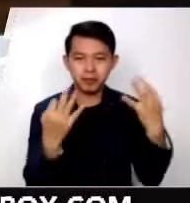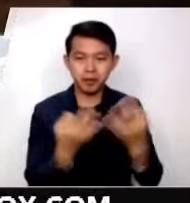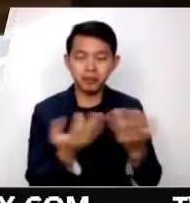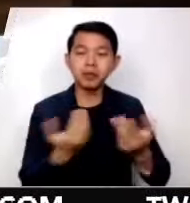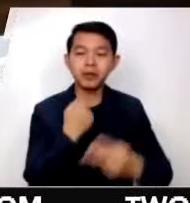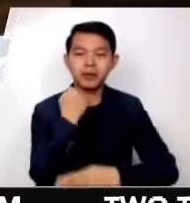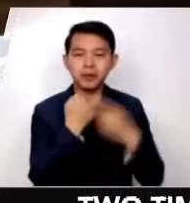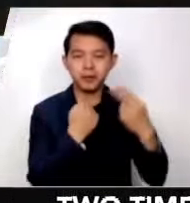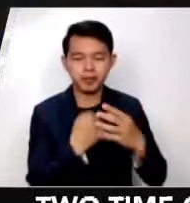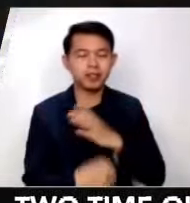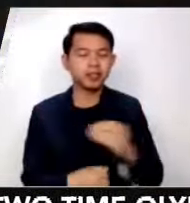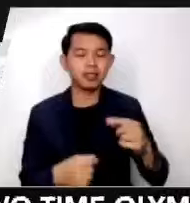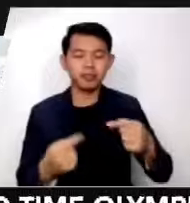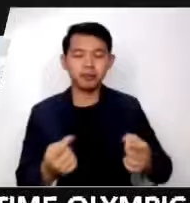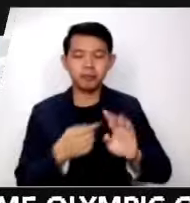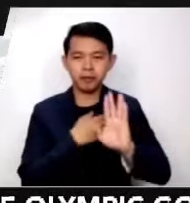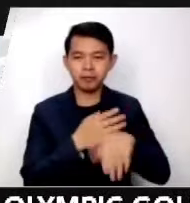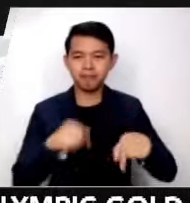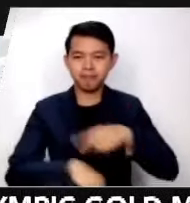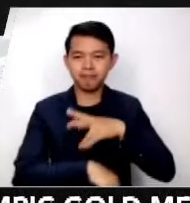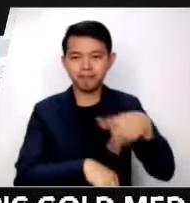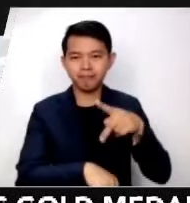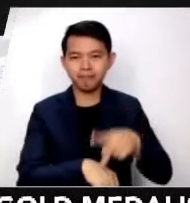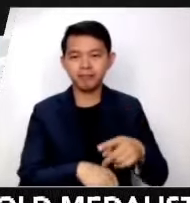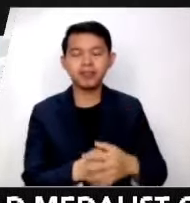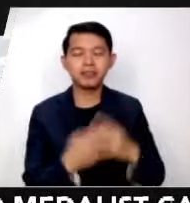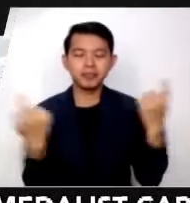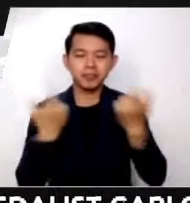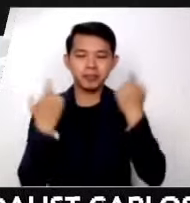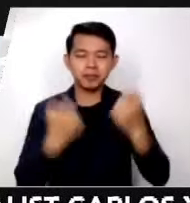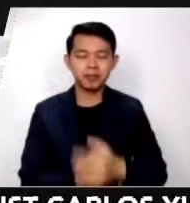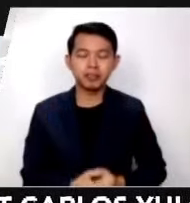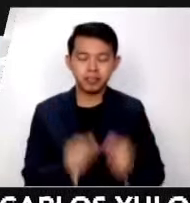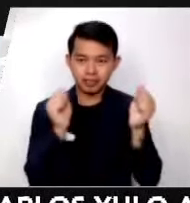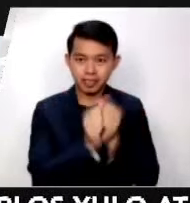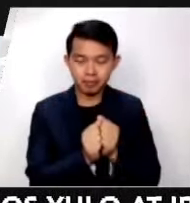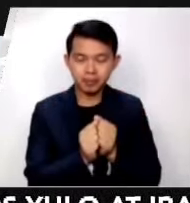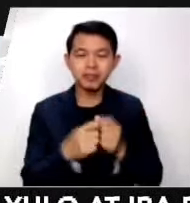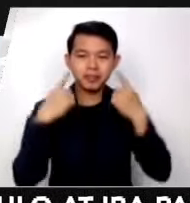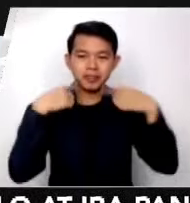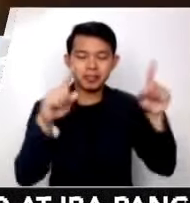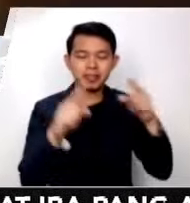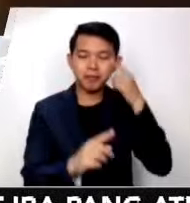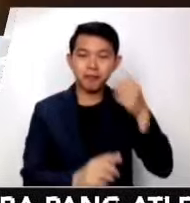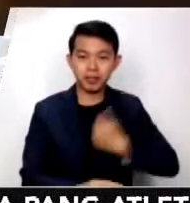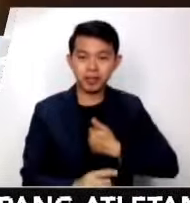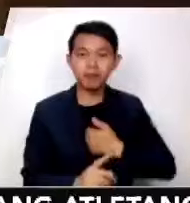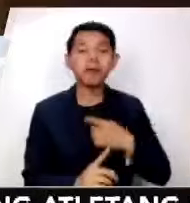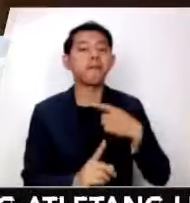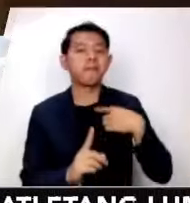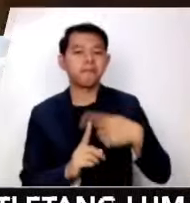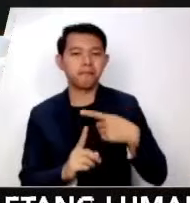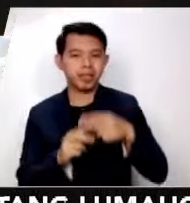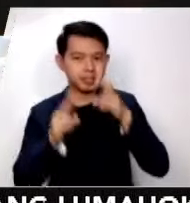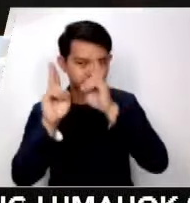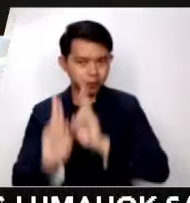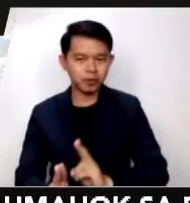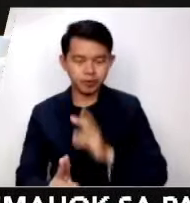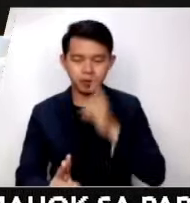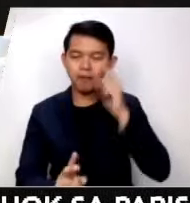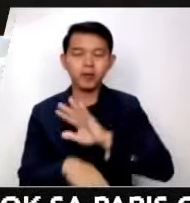bansa. Hindi lamang nila bit-bit ang tagumpay para sa sarili, kundi ang karangalan para sa buong sambayan ng Pilipino. Para